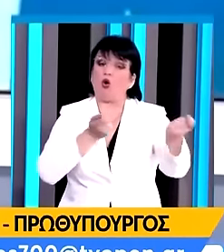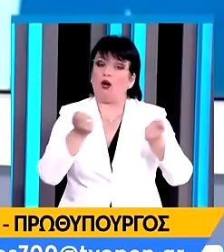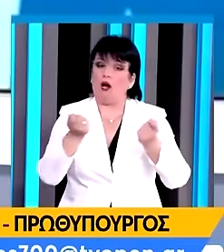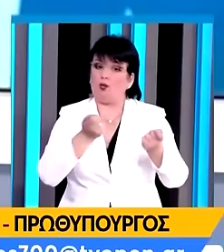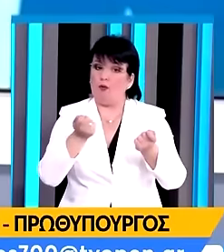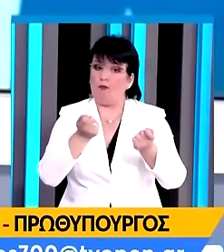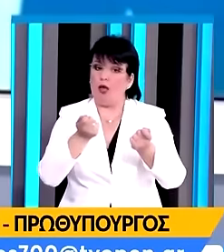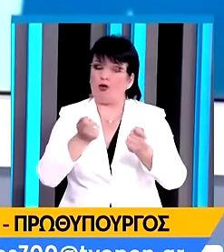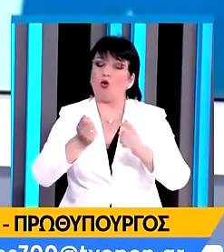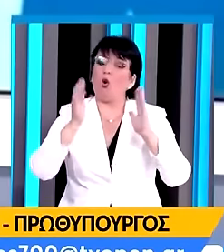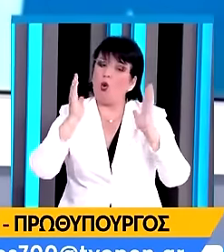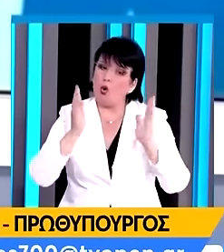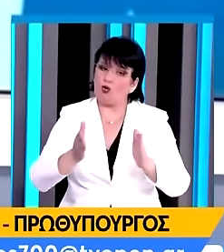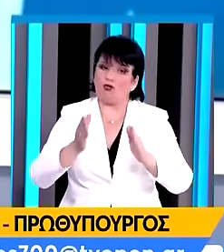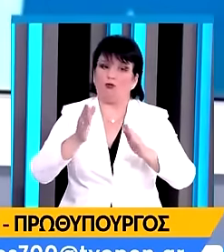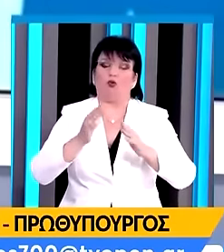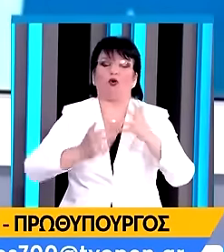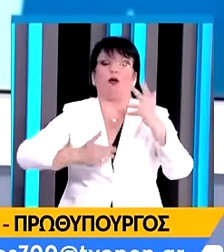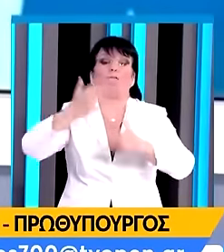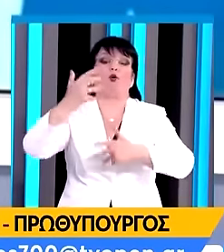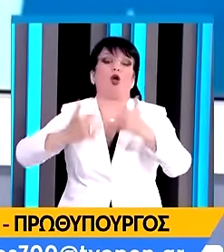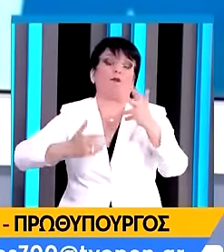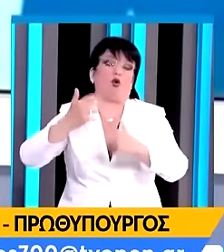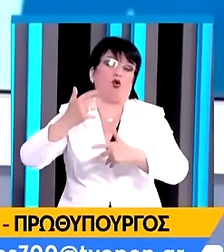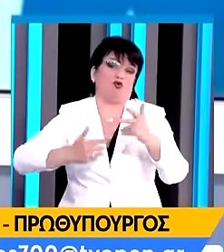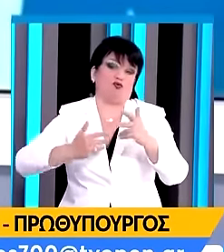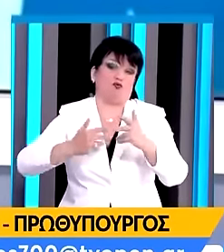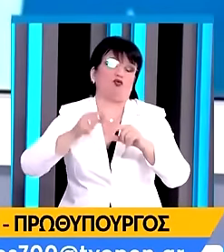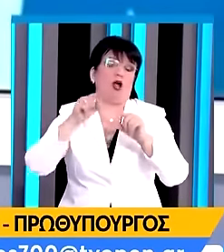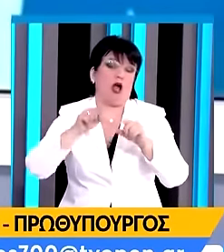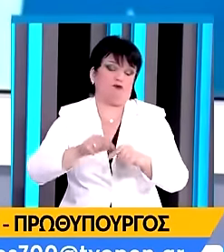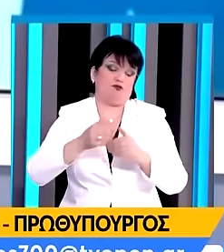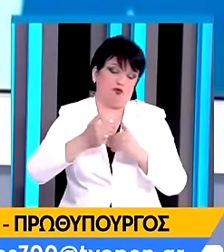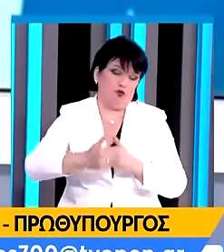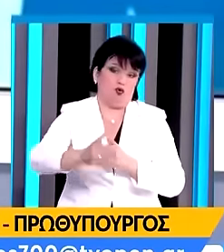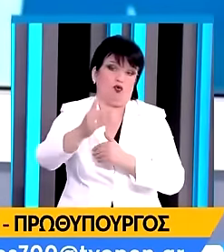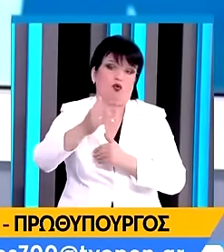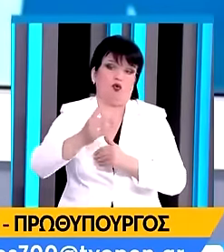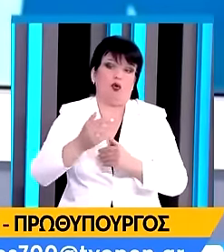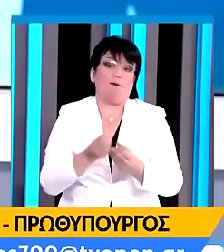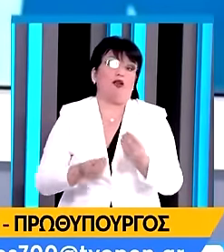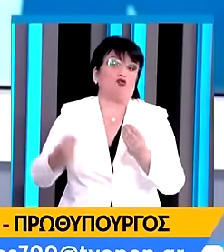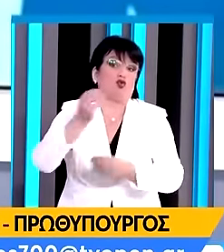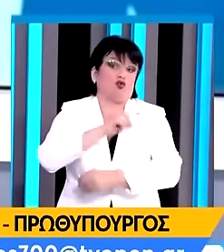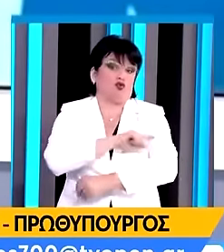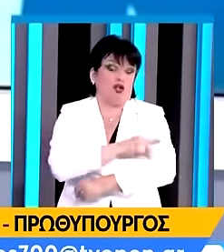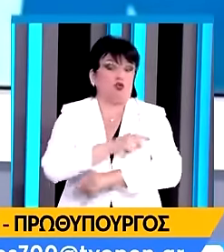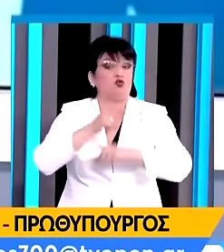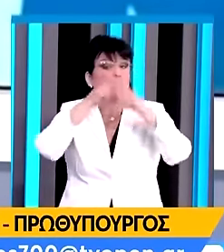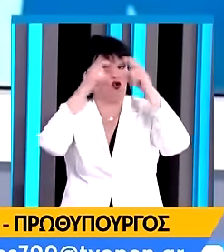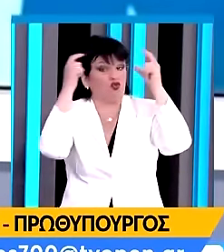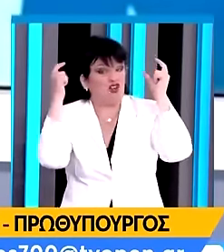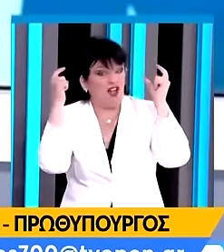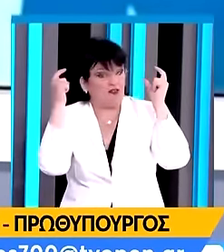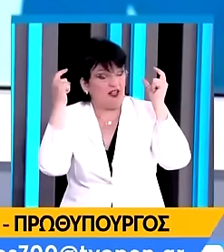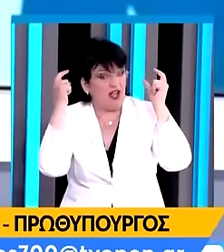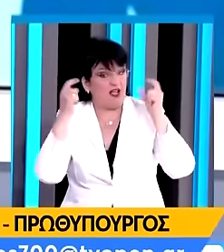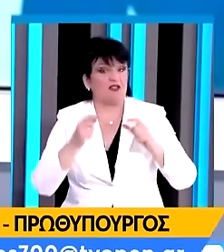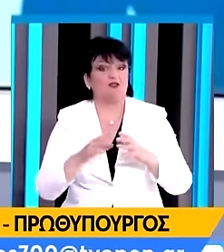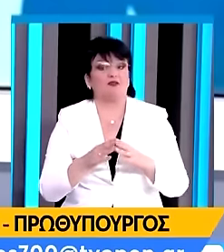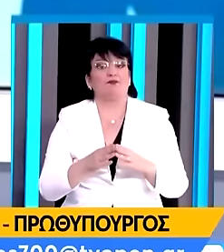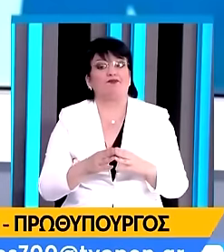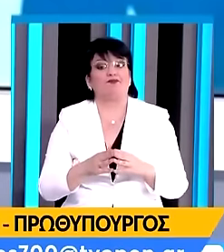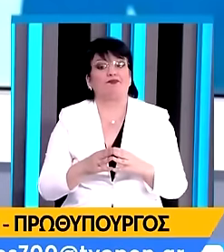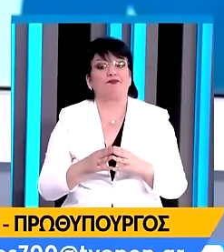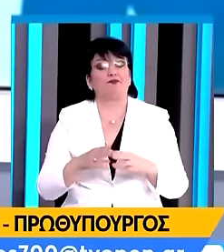πλαίσια των δυνατοτήτων του προϋπολογισμού. Και αυτό κάνουμε. Θέλουμε και περισσότερους γιατρούς και νοσηλευτές, και τρέχουν οι προκηρύξεις